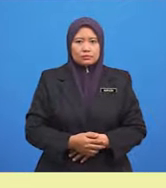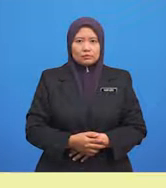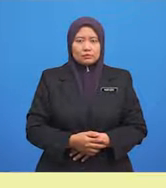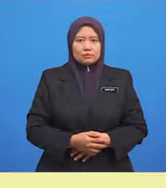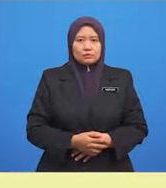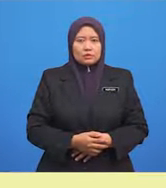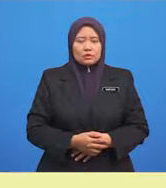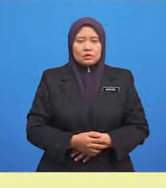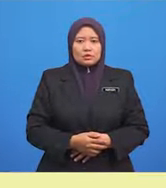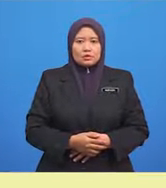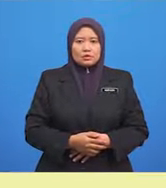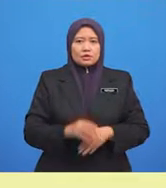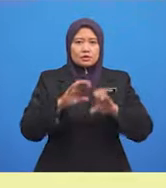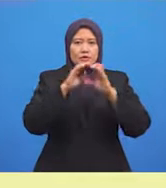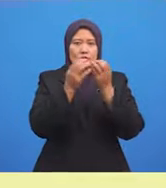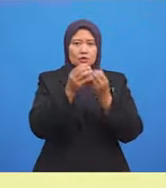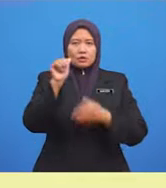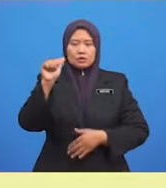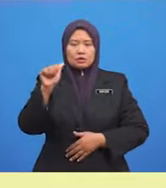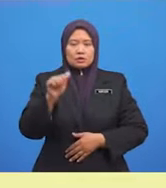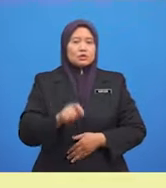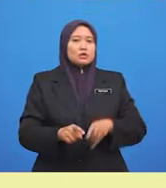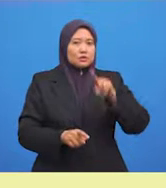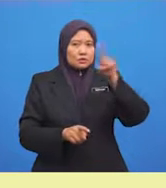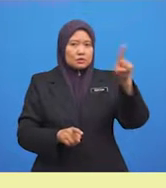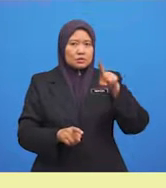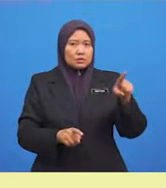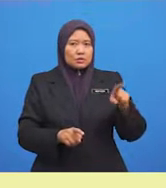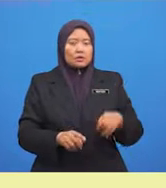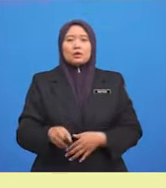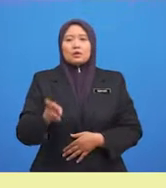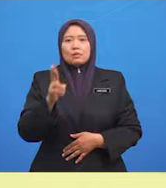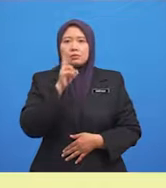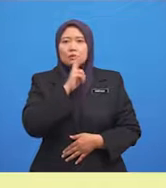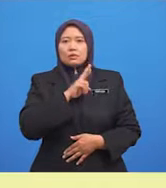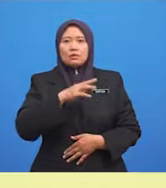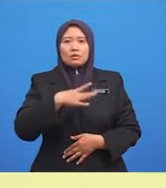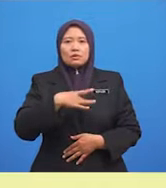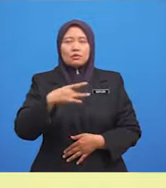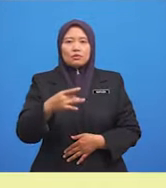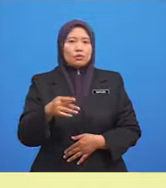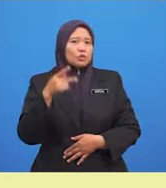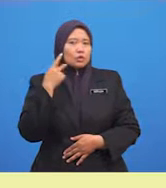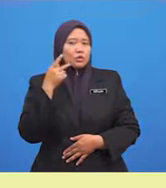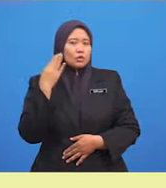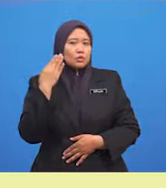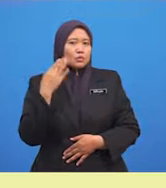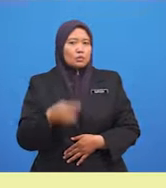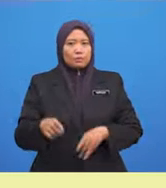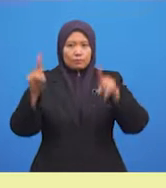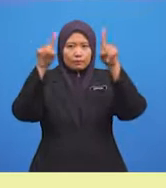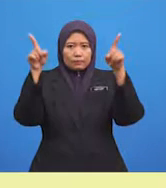Set A sama dengan merah, putih, kuning dan biru.